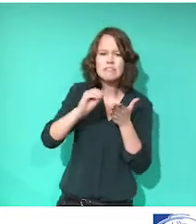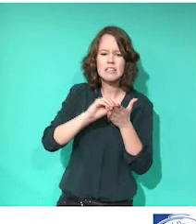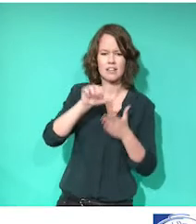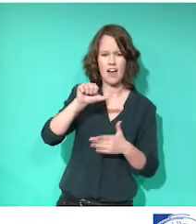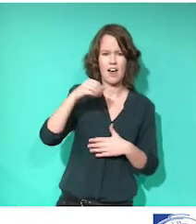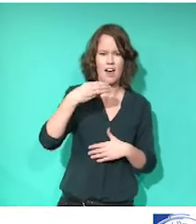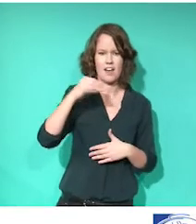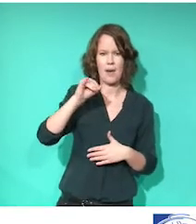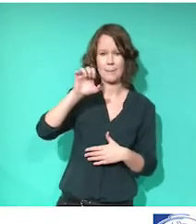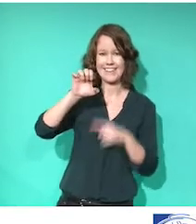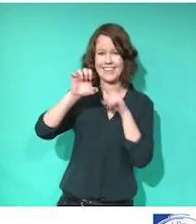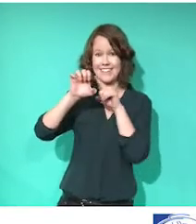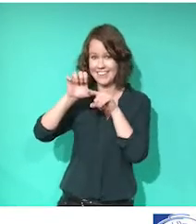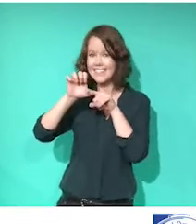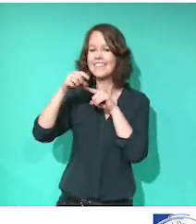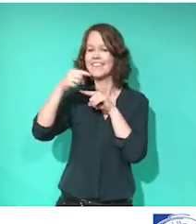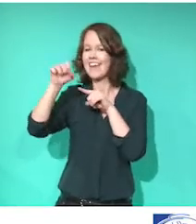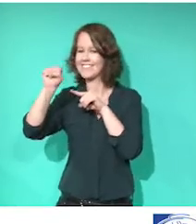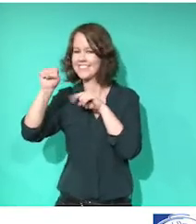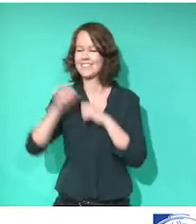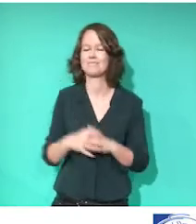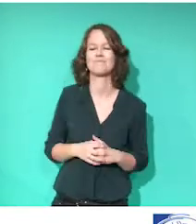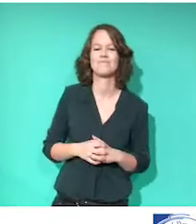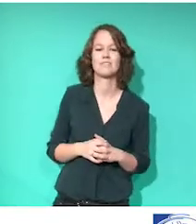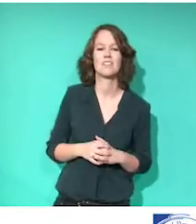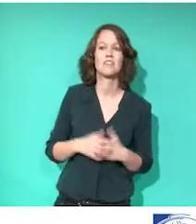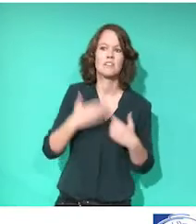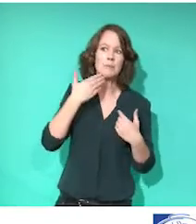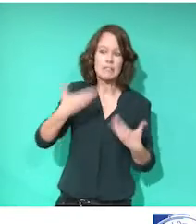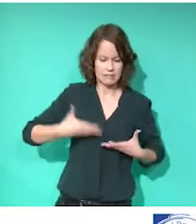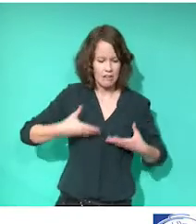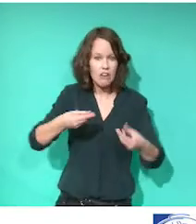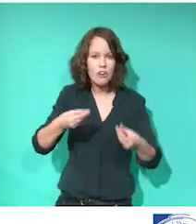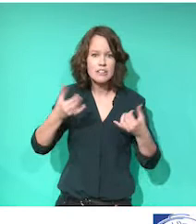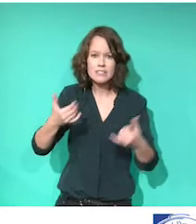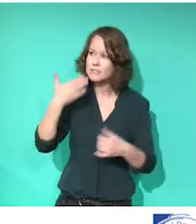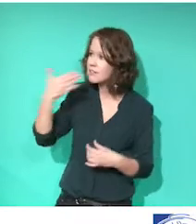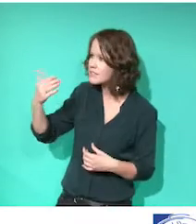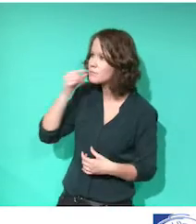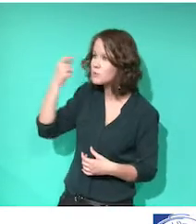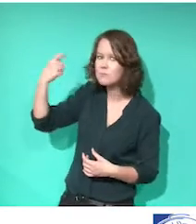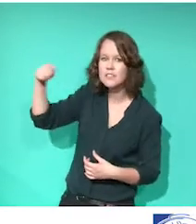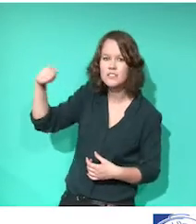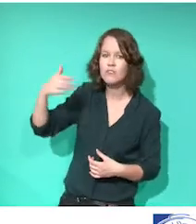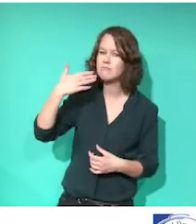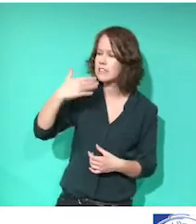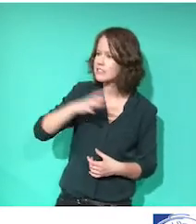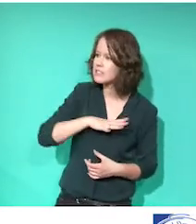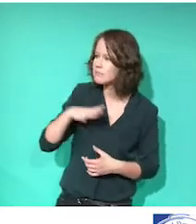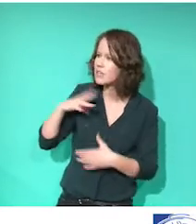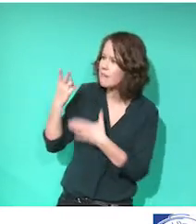D'abord, merci de nous accueillir ici, merci Patrick Bernasconi, merci Pascal Vion de nous